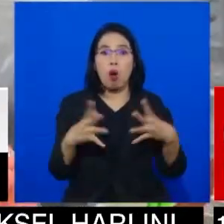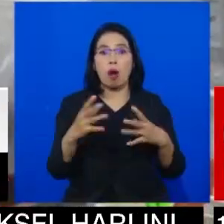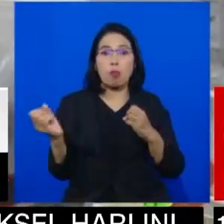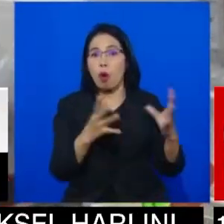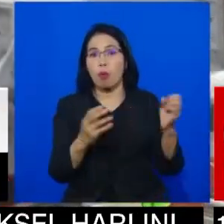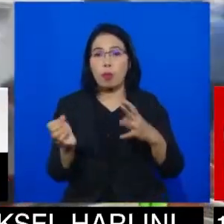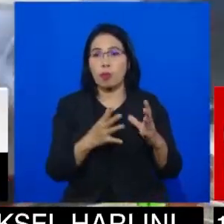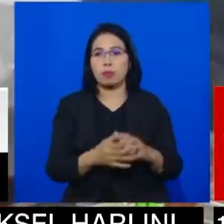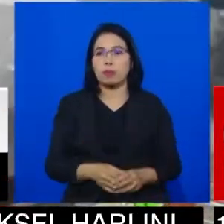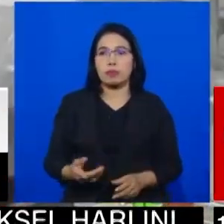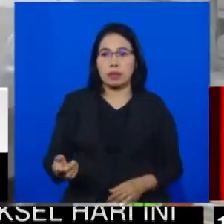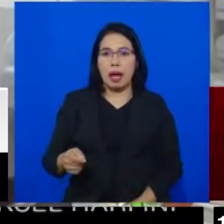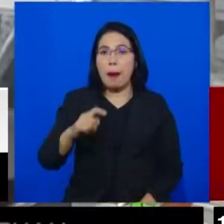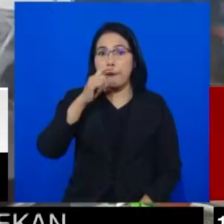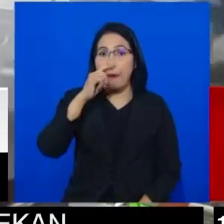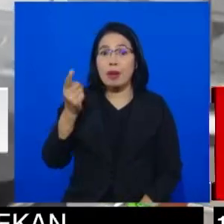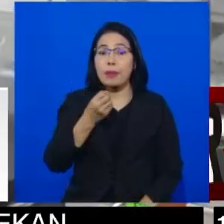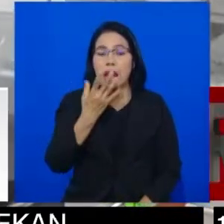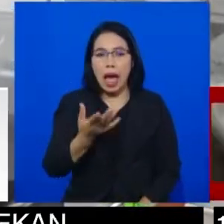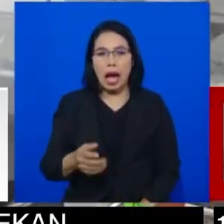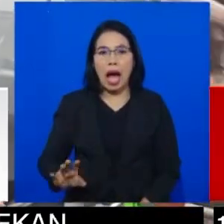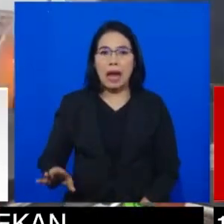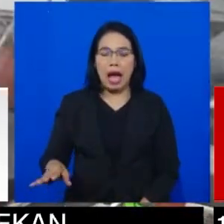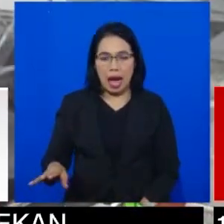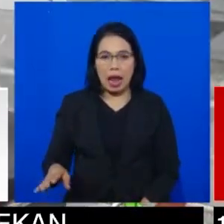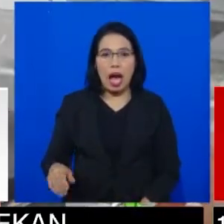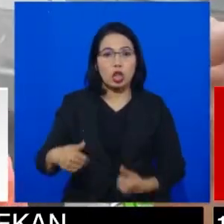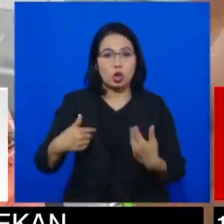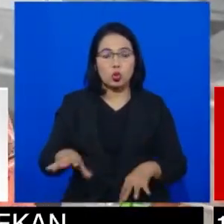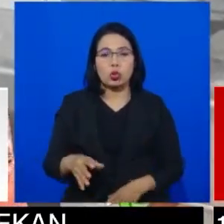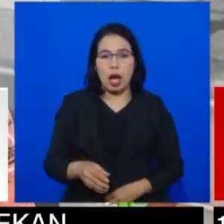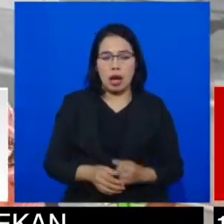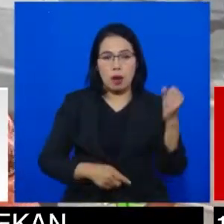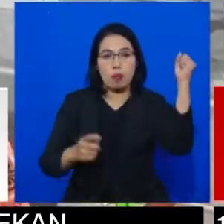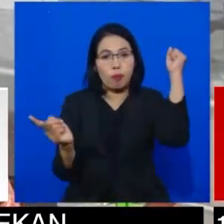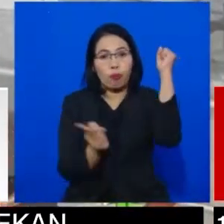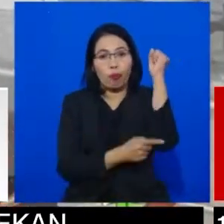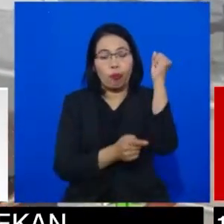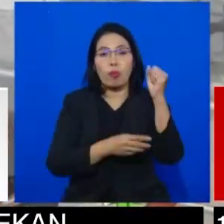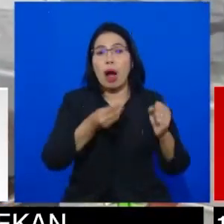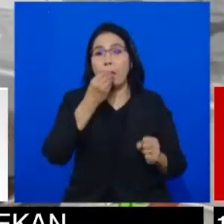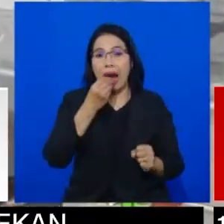pada keluar dan kebetulan katanya anak-anak kita ributnya dengan